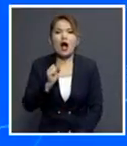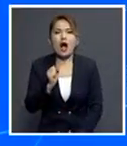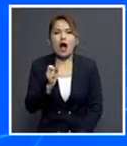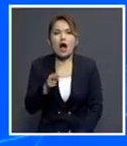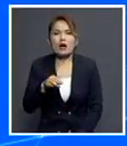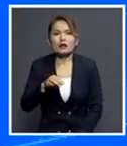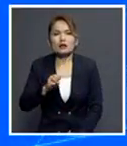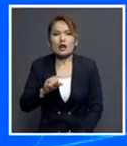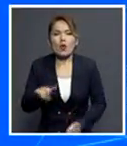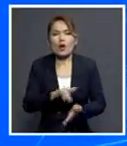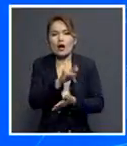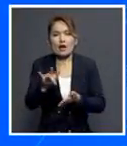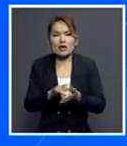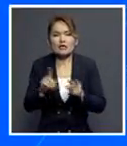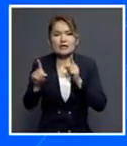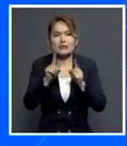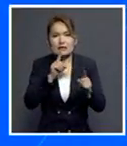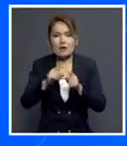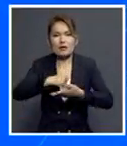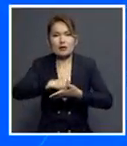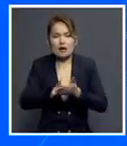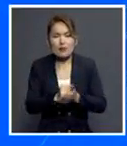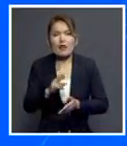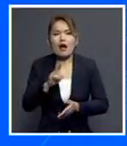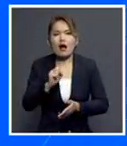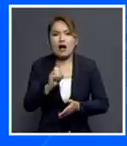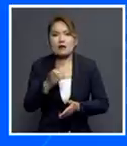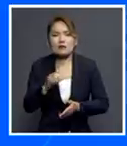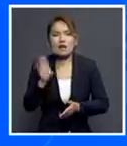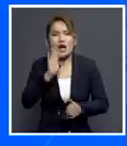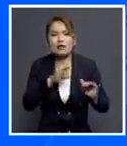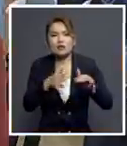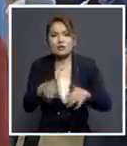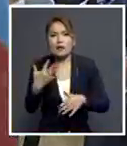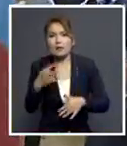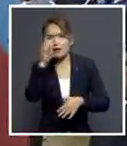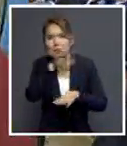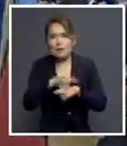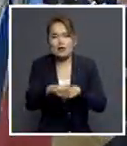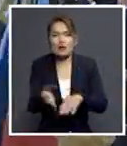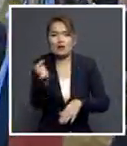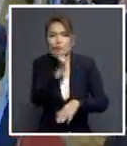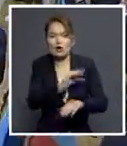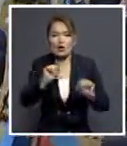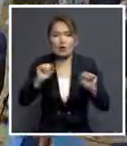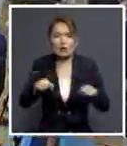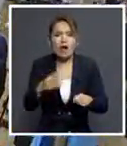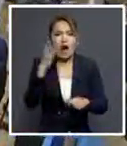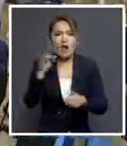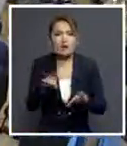Ақтау саммиті Каспий теңізін пайдаланудың жаңа кезеңінің басталуына негіз болды. Бұл алматылық зиялы қауымның пайымды